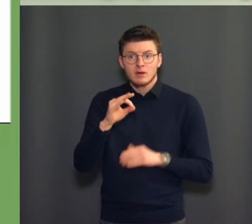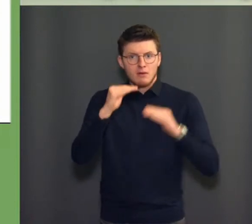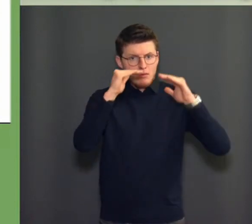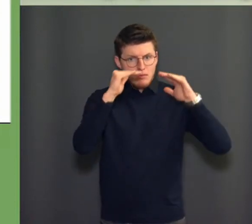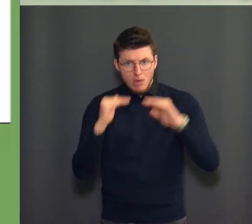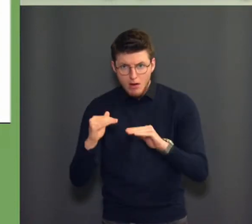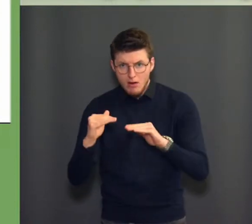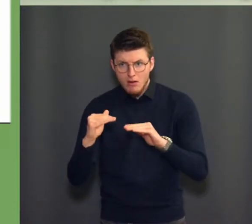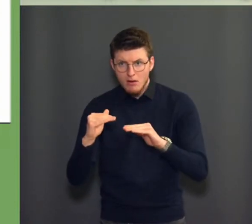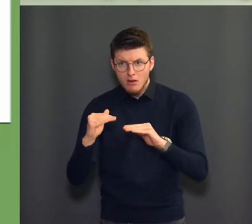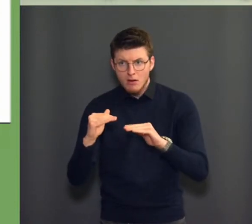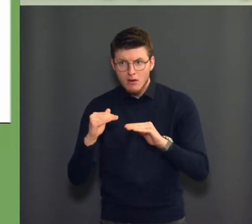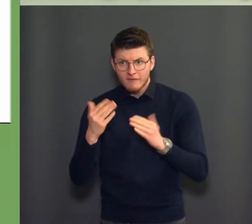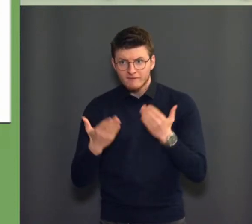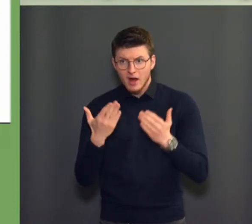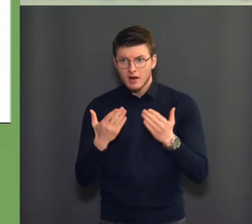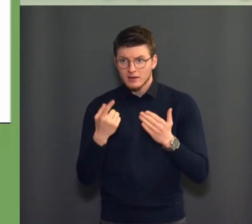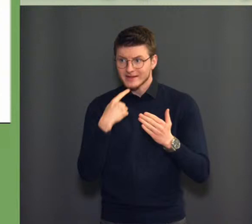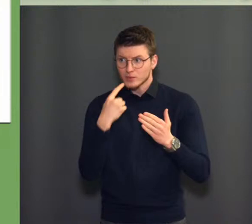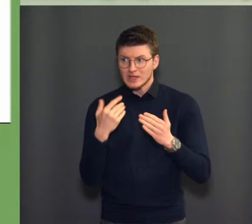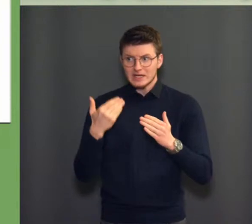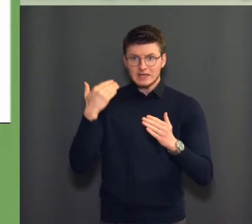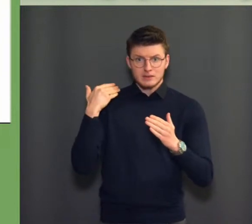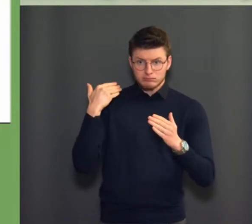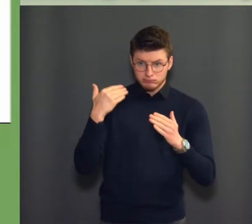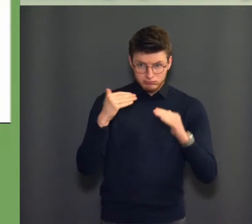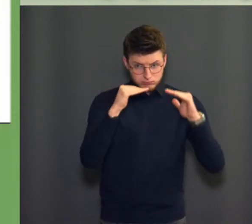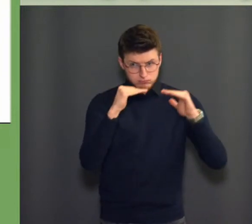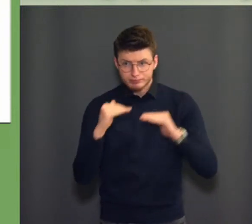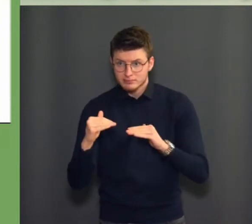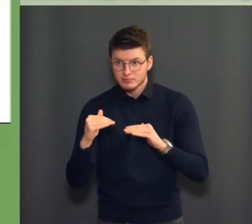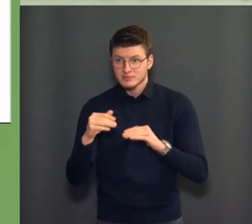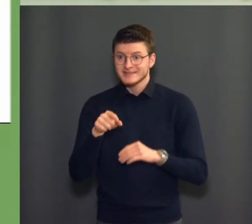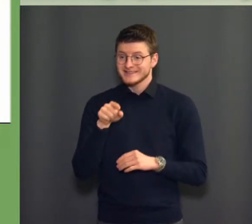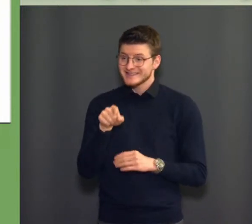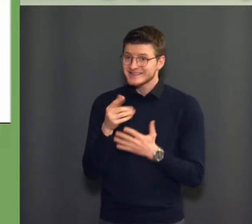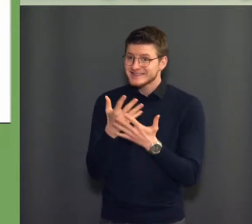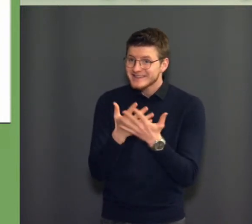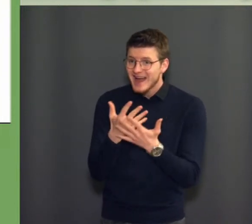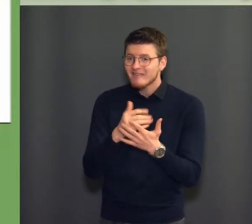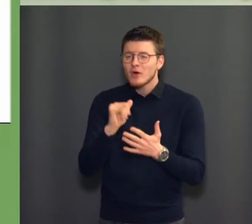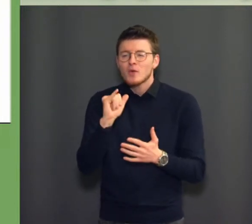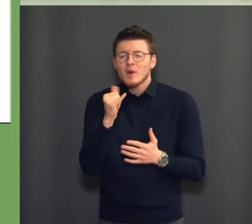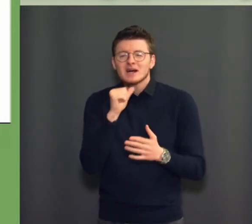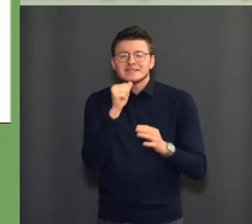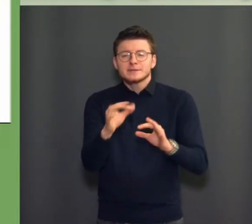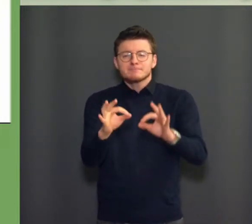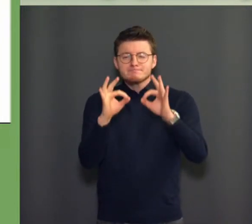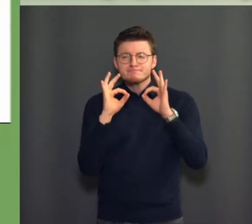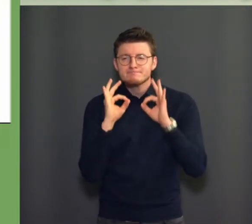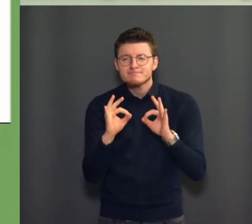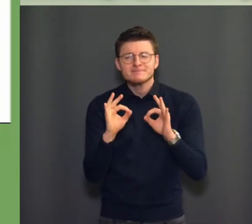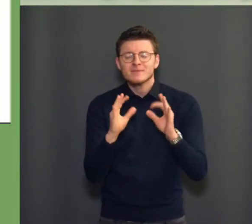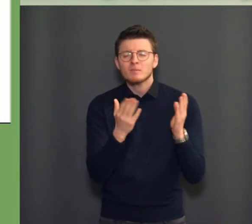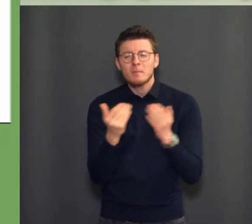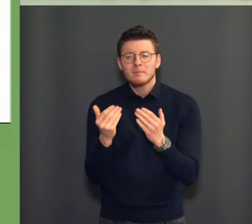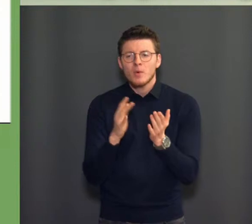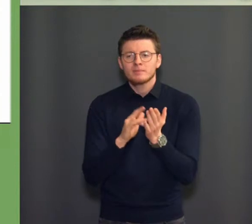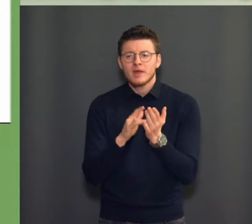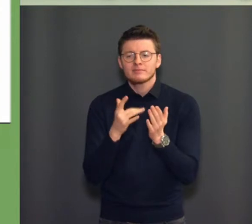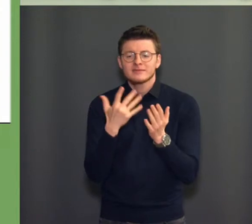weekbasis. We moeten dat wel met een korrel zout nemen. Deze daling wordt beïnvloed door het